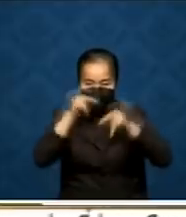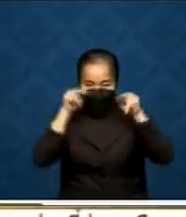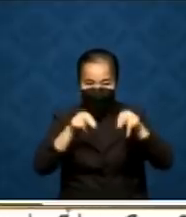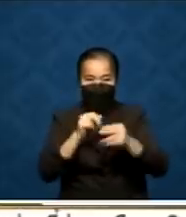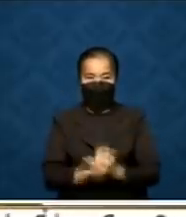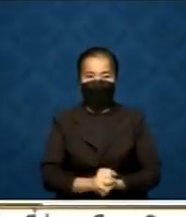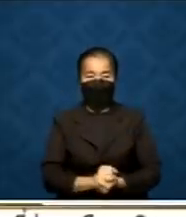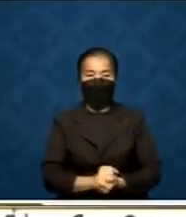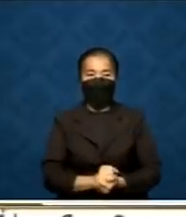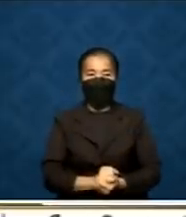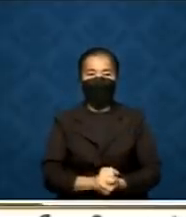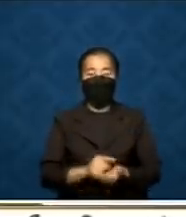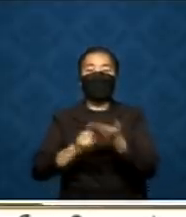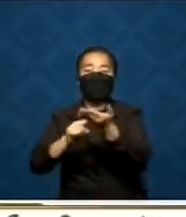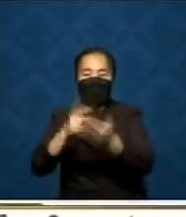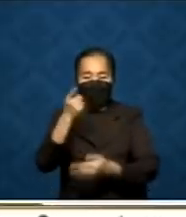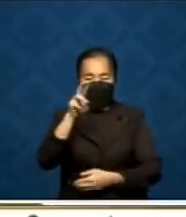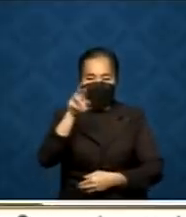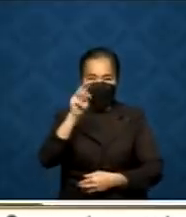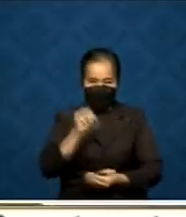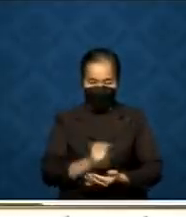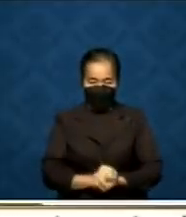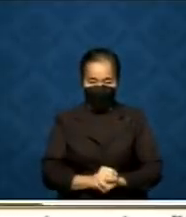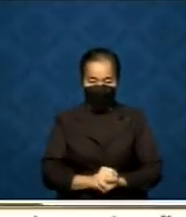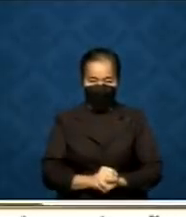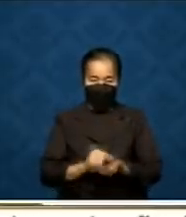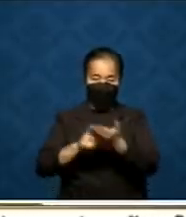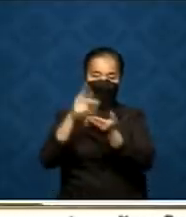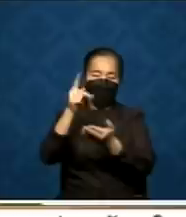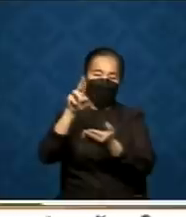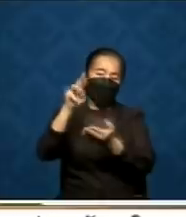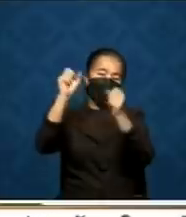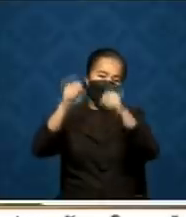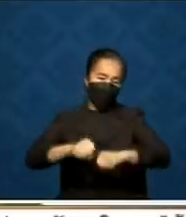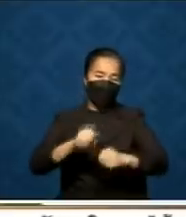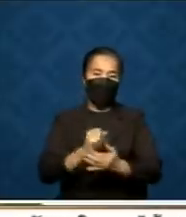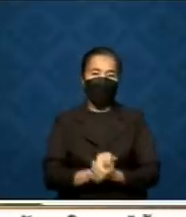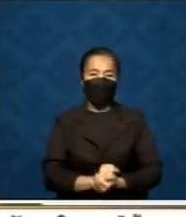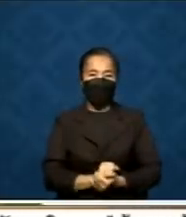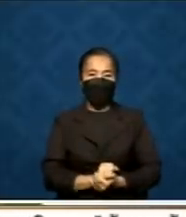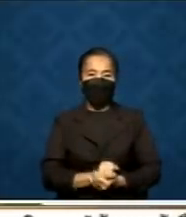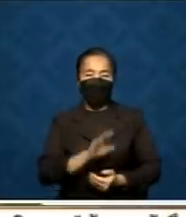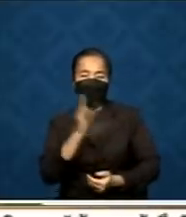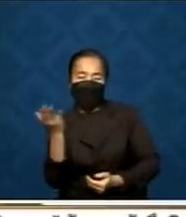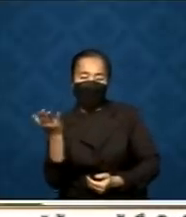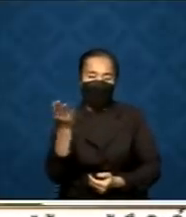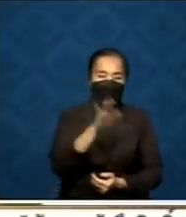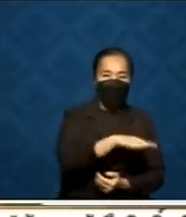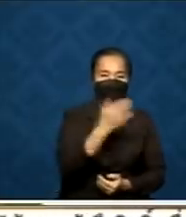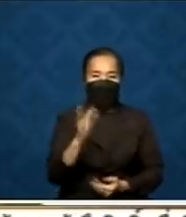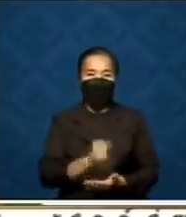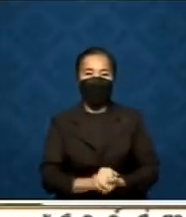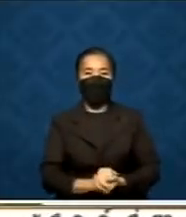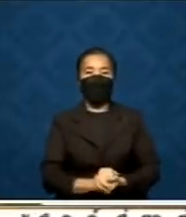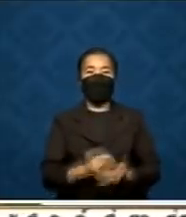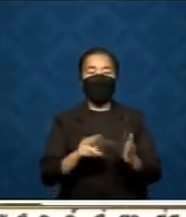และก็ไปรับรองเสนอครม.เสร็จออกมาเพิ่มกิโลฯเสร็จน้ำพริกไปพริกมามาได้แบบไม่